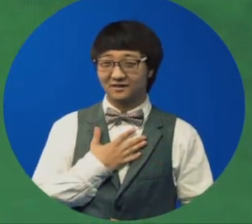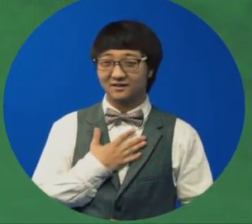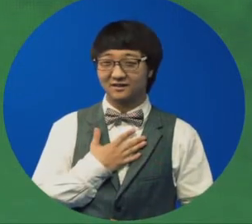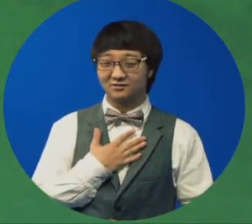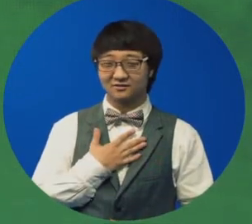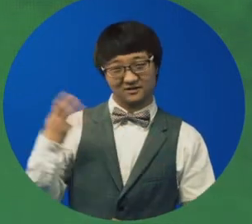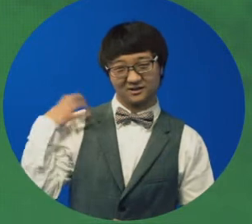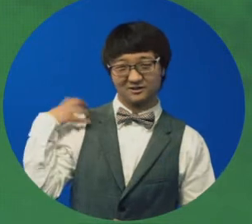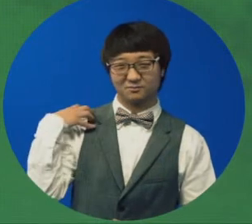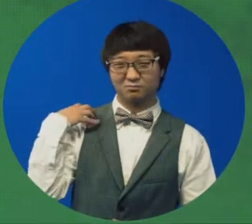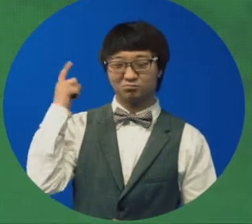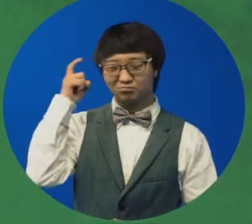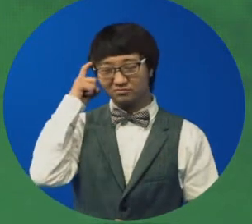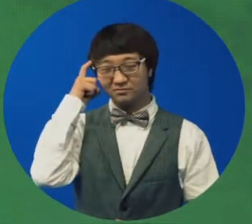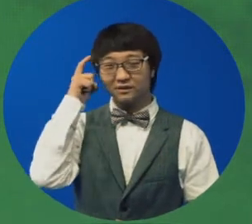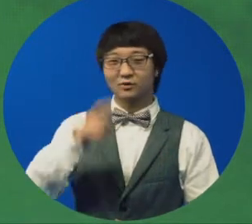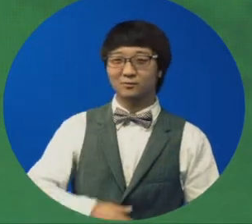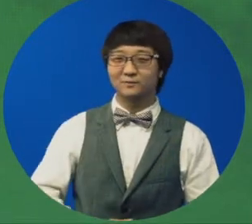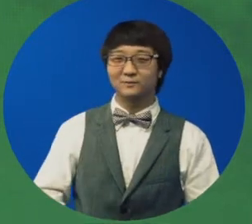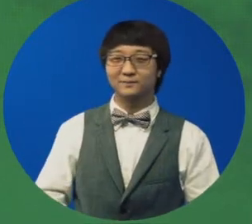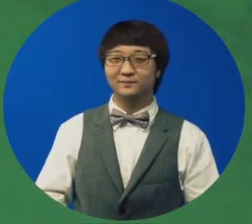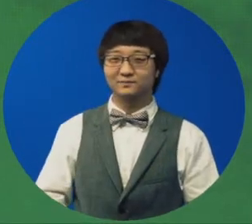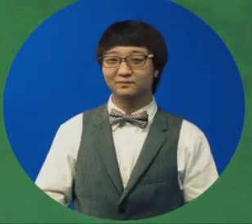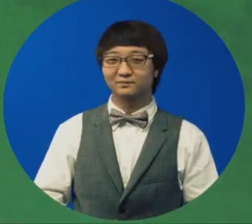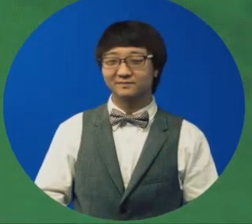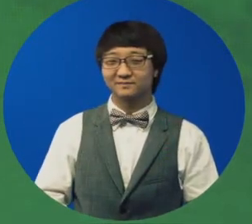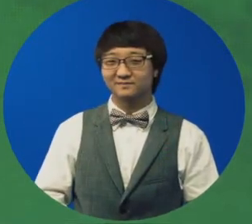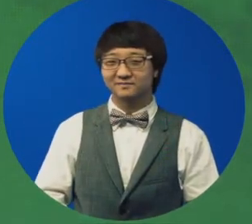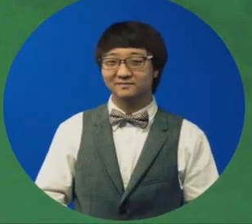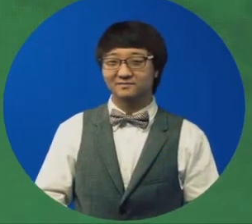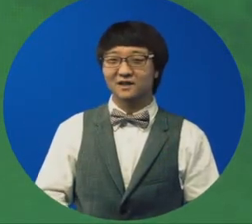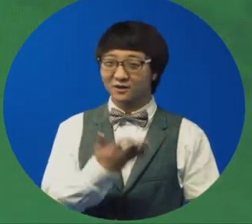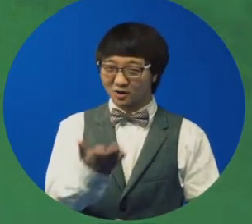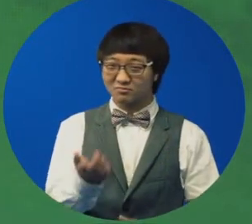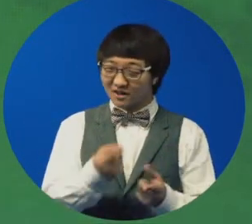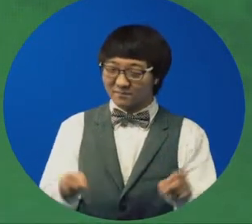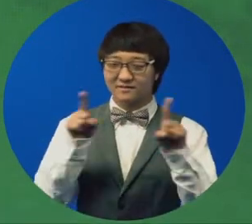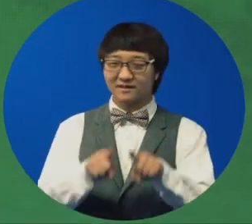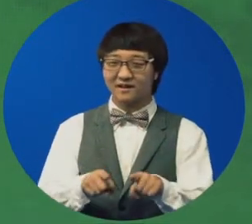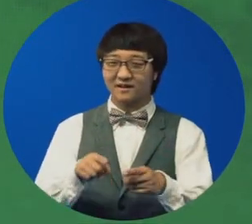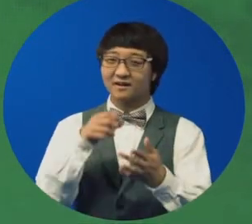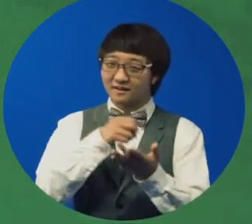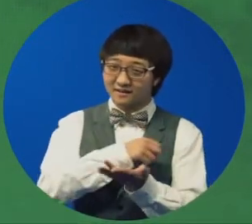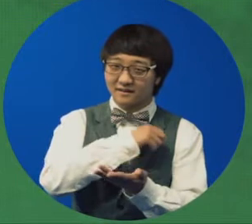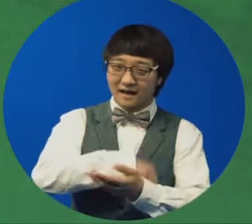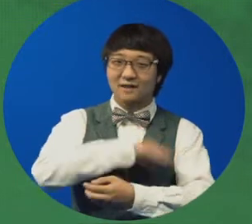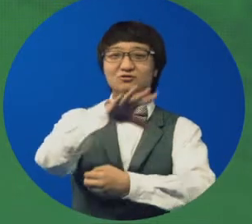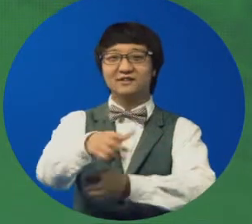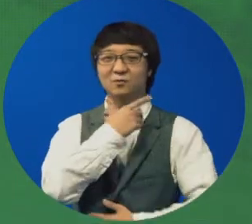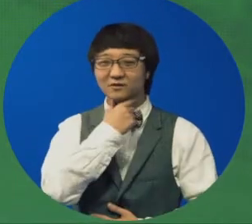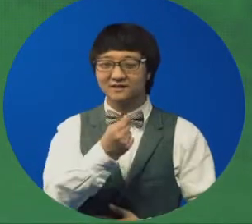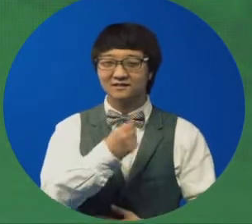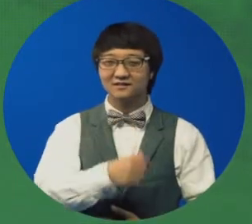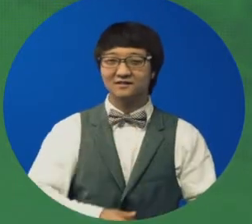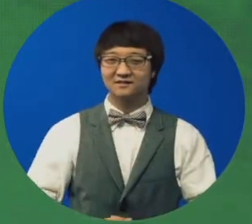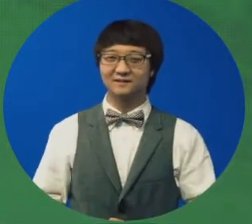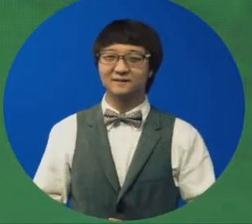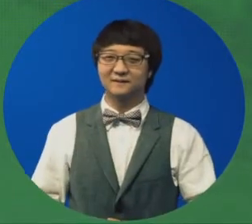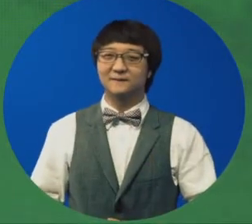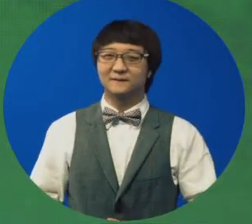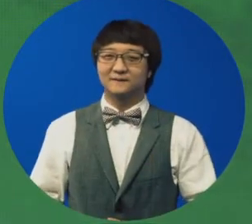그런 물음이기도 하고 또 그래서 여러분들과 함께 나누기를 원하는 말씀이 정말 우리들이 믿음으로 살아야